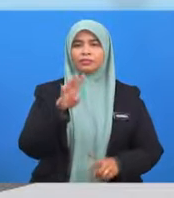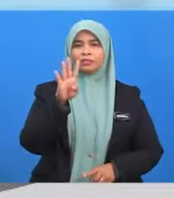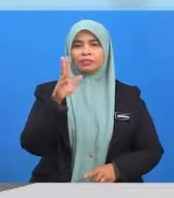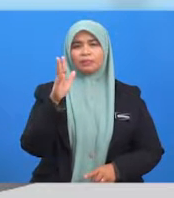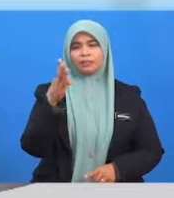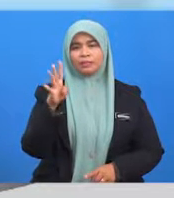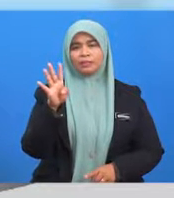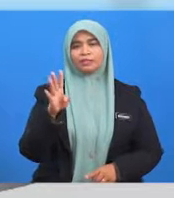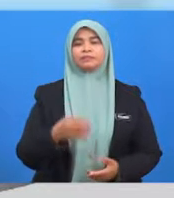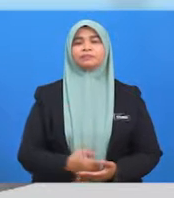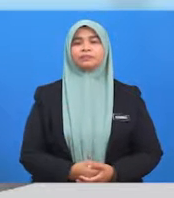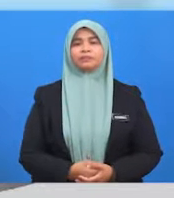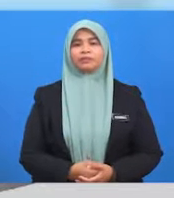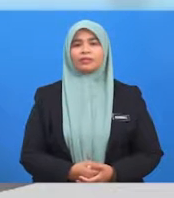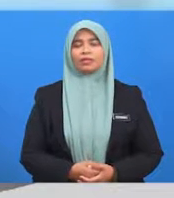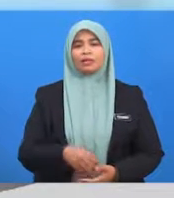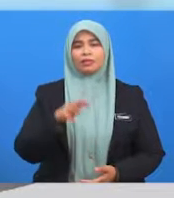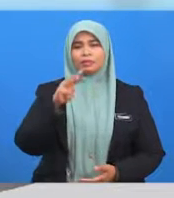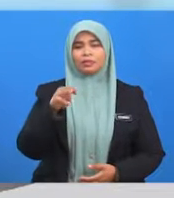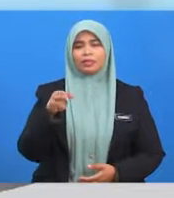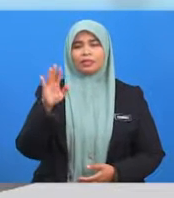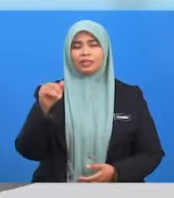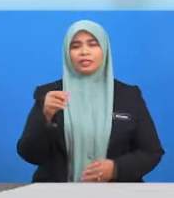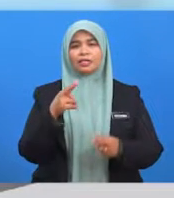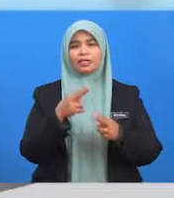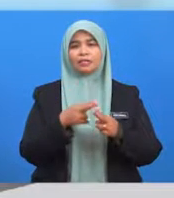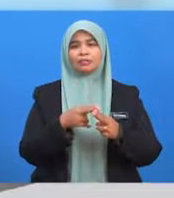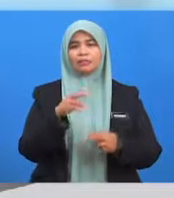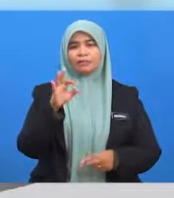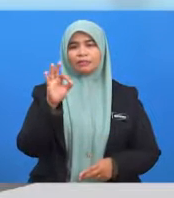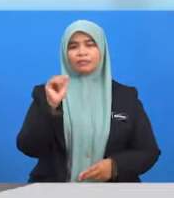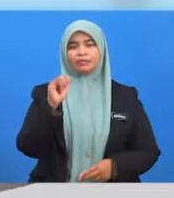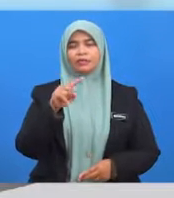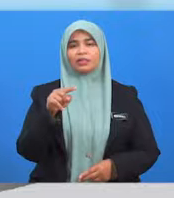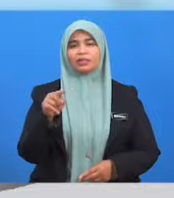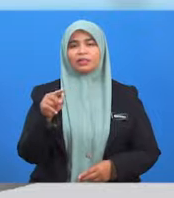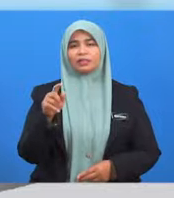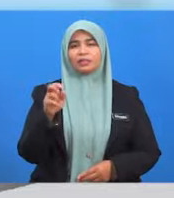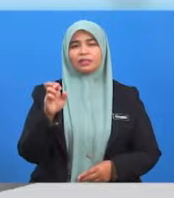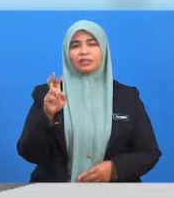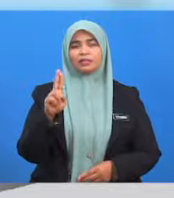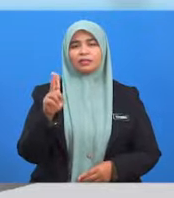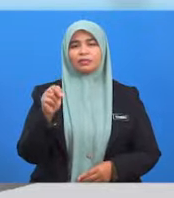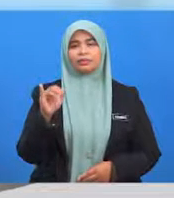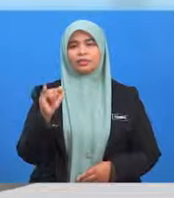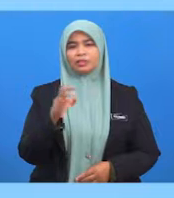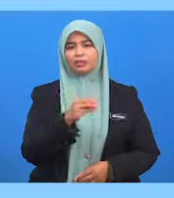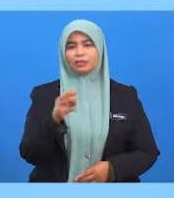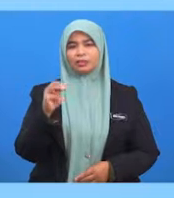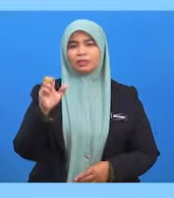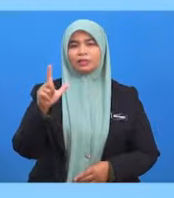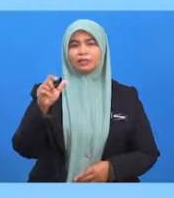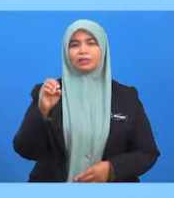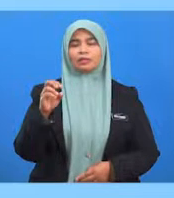114. Murid yang bernama Faiz, Teruni dan Melan